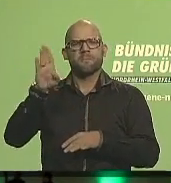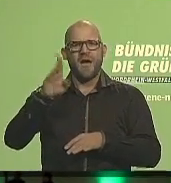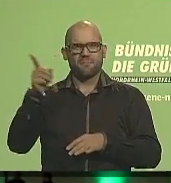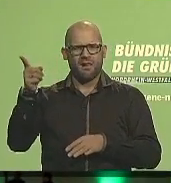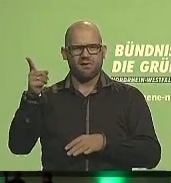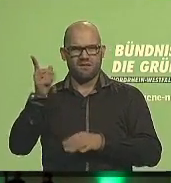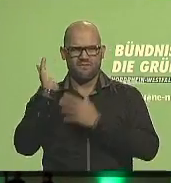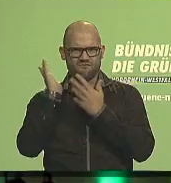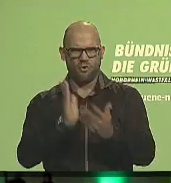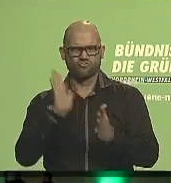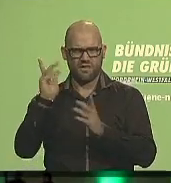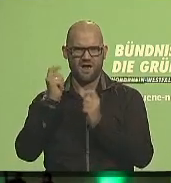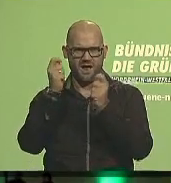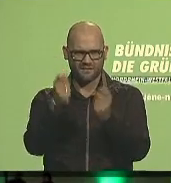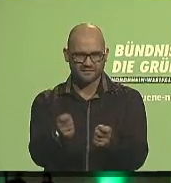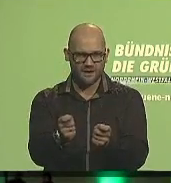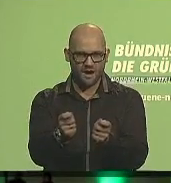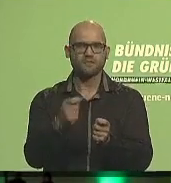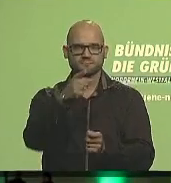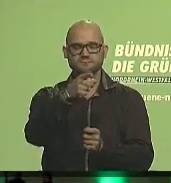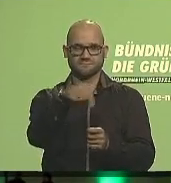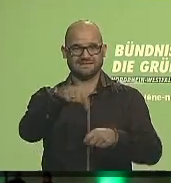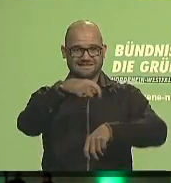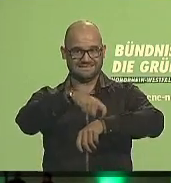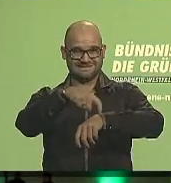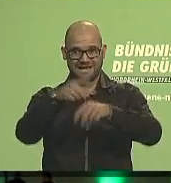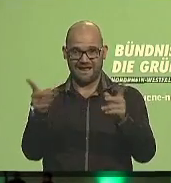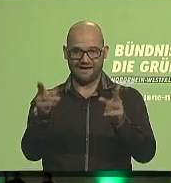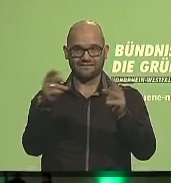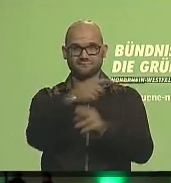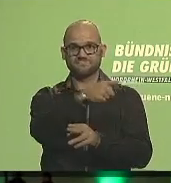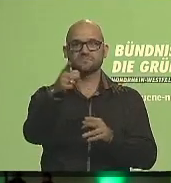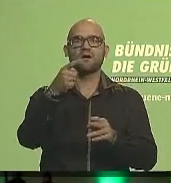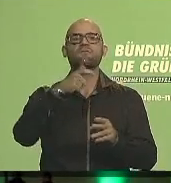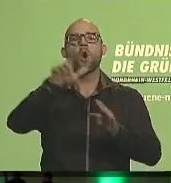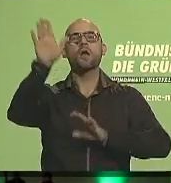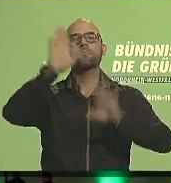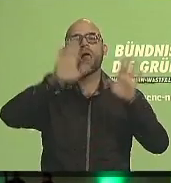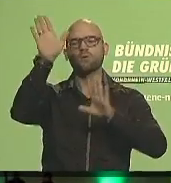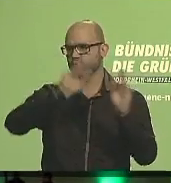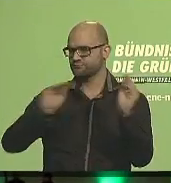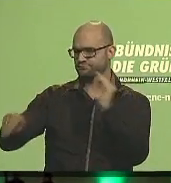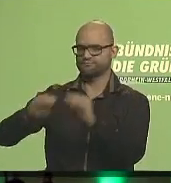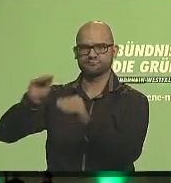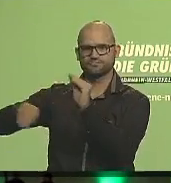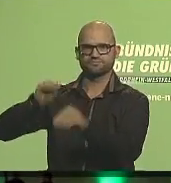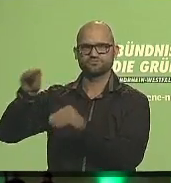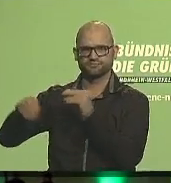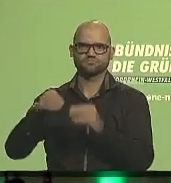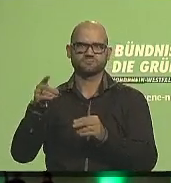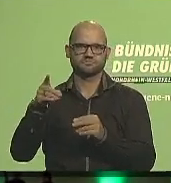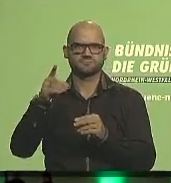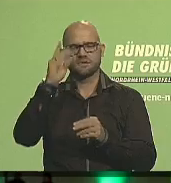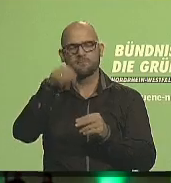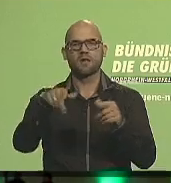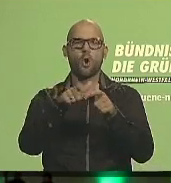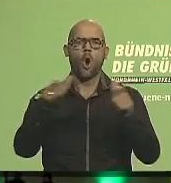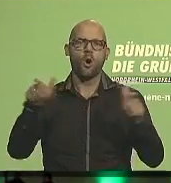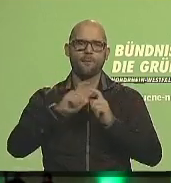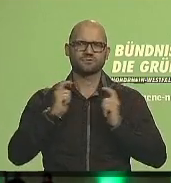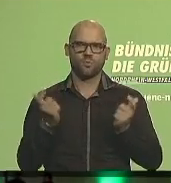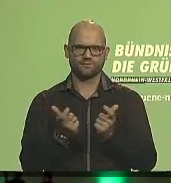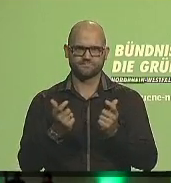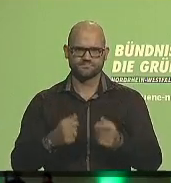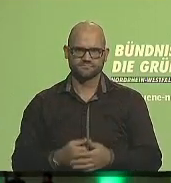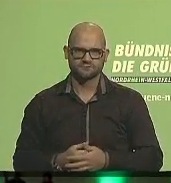wird, könnt ihr hier vorne an der Antragskommission eure Wortmeldung abgeben. Wenn ihr so einverstanden seid, dann bitte ich euch